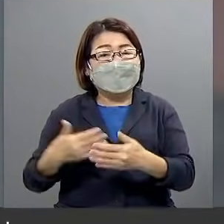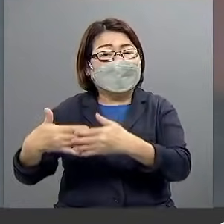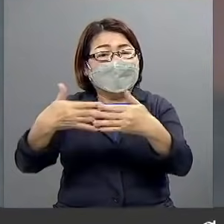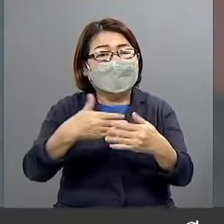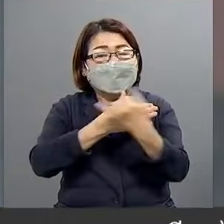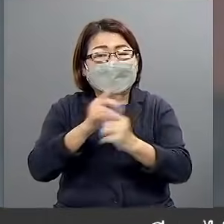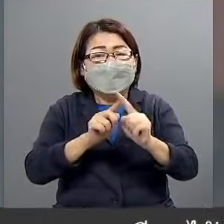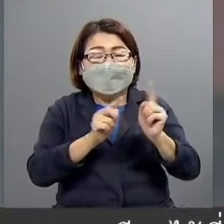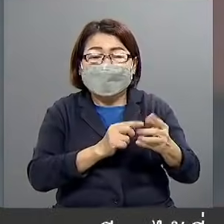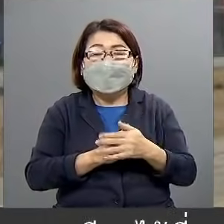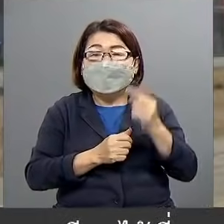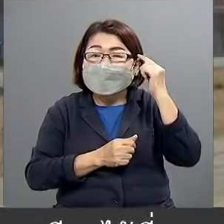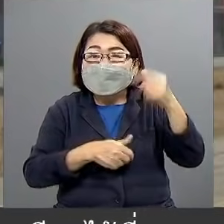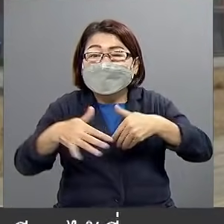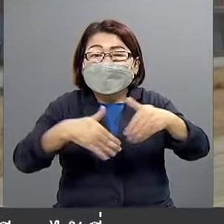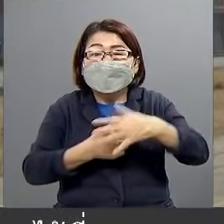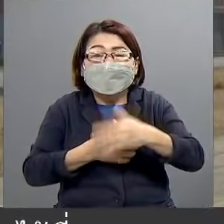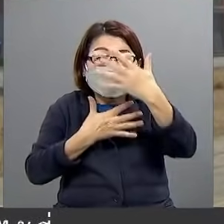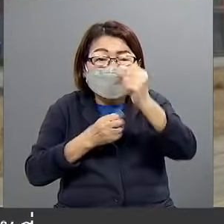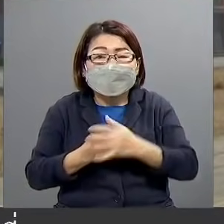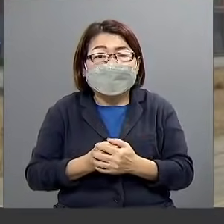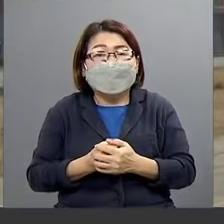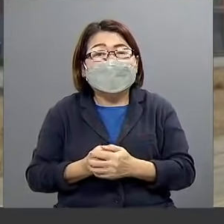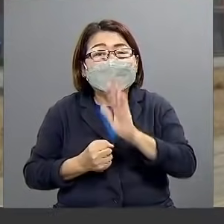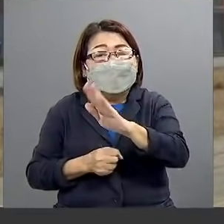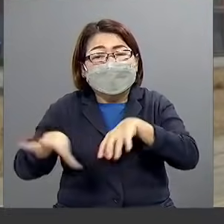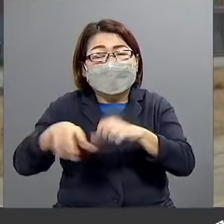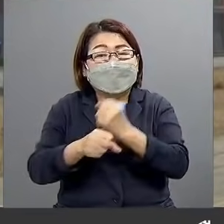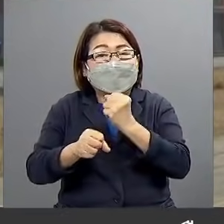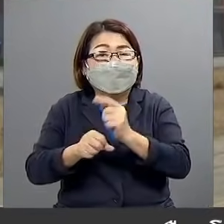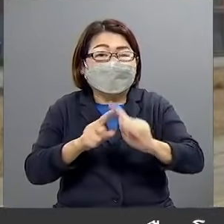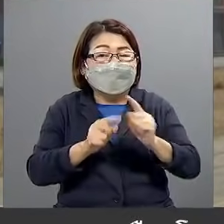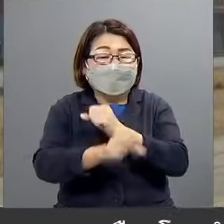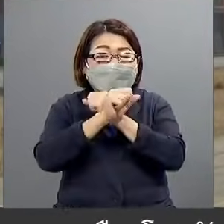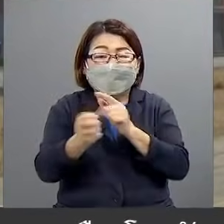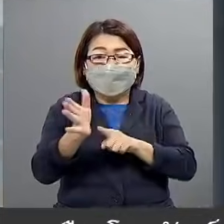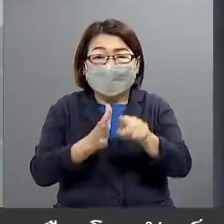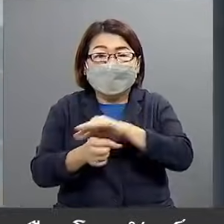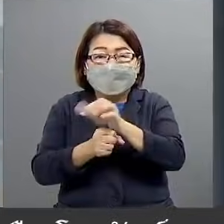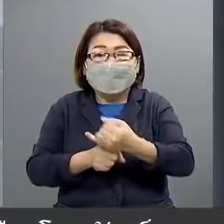ณชนออกจากความล้มเหลวของประเทศตนเองในการรับมือกับโควิด-19 ค่ะ